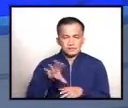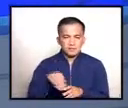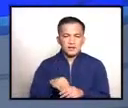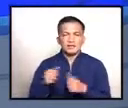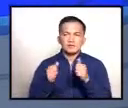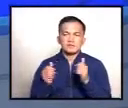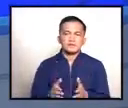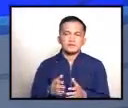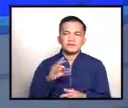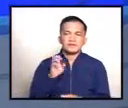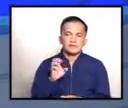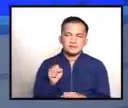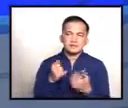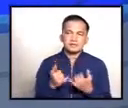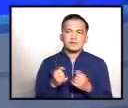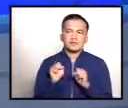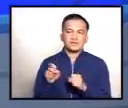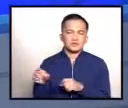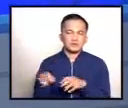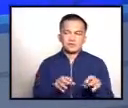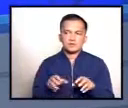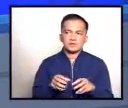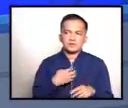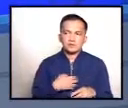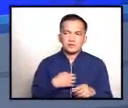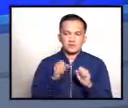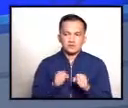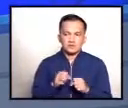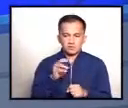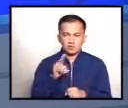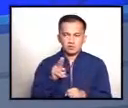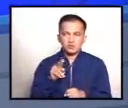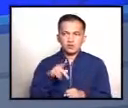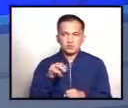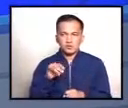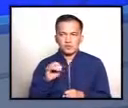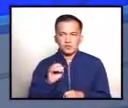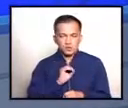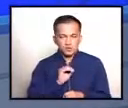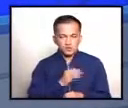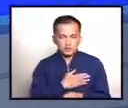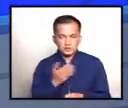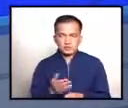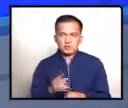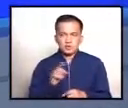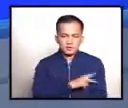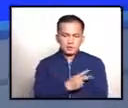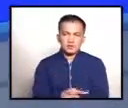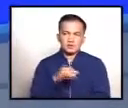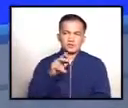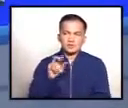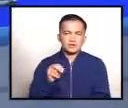administrative cases. Ngayon po, pwede po siyang kumilos sa reklamo at pwede ring motu proprio o sa sariling kusa. Ano po ang kapangyarihan ng